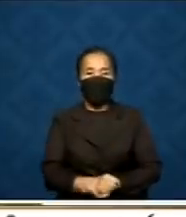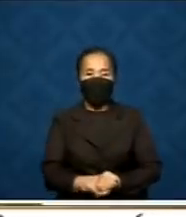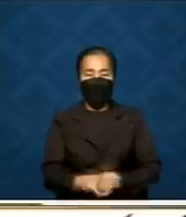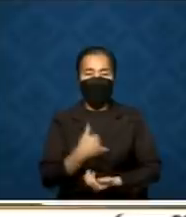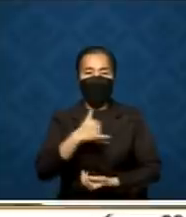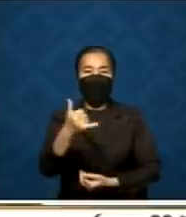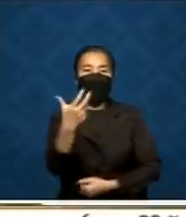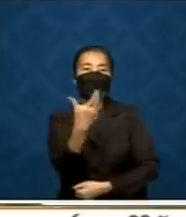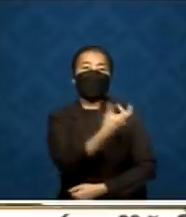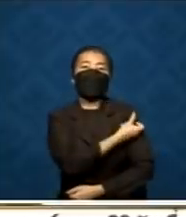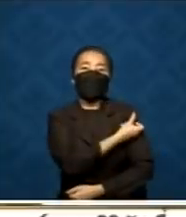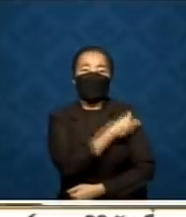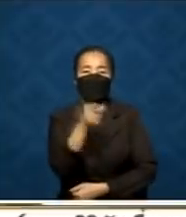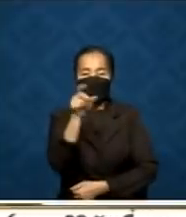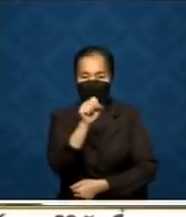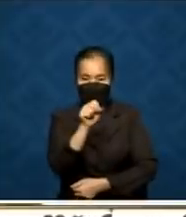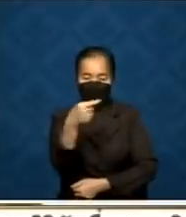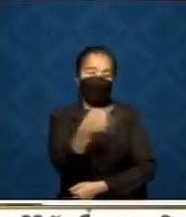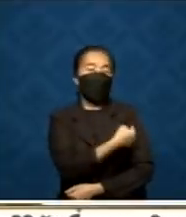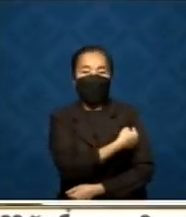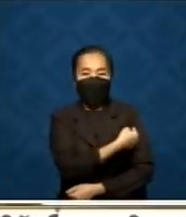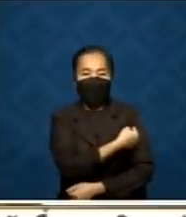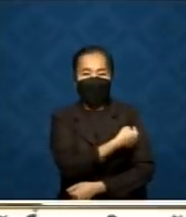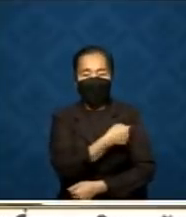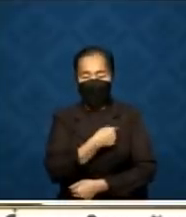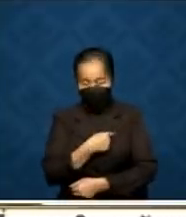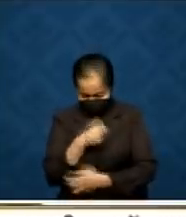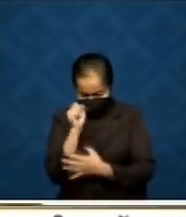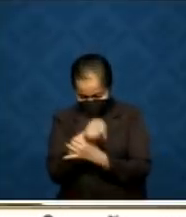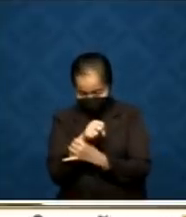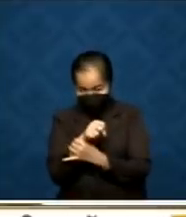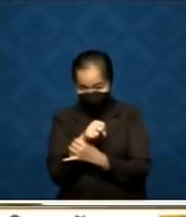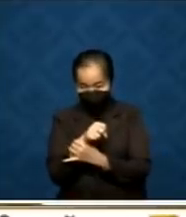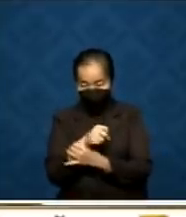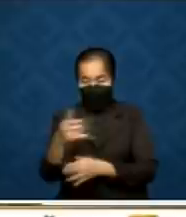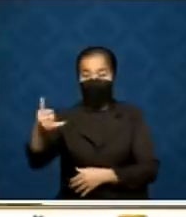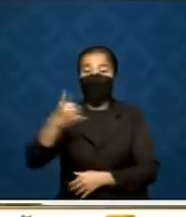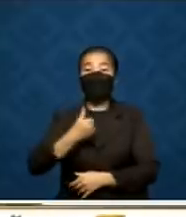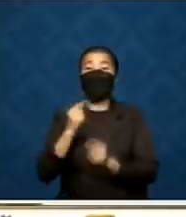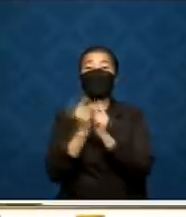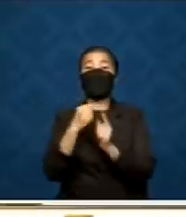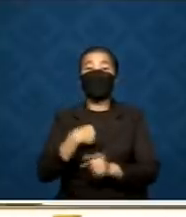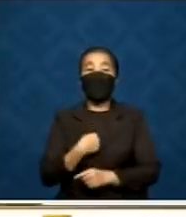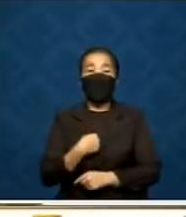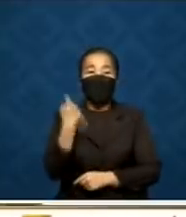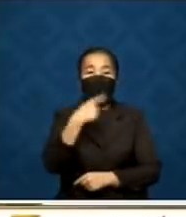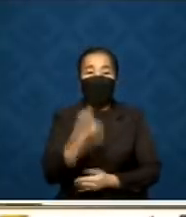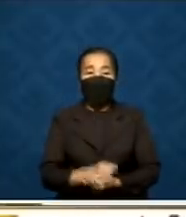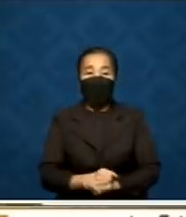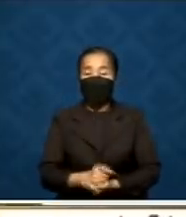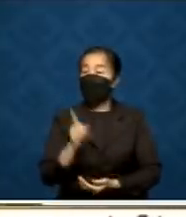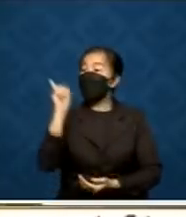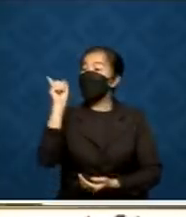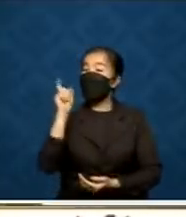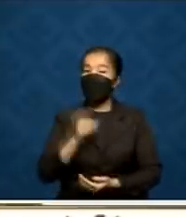ไฟเซอร์เข้าจับจิ้มที่หน้าแรกหัวข้อตกกลับมาหาผมถ้าใครอ่ะชนนั้น